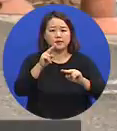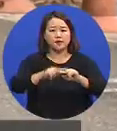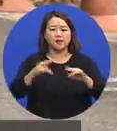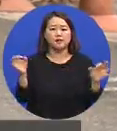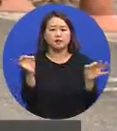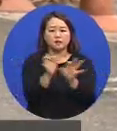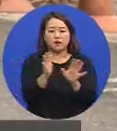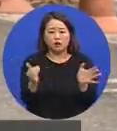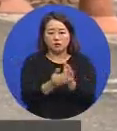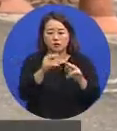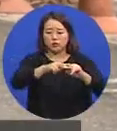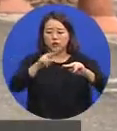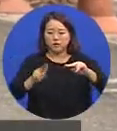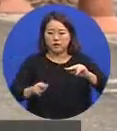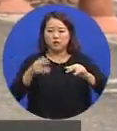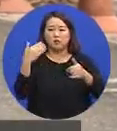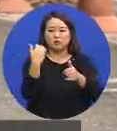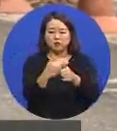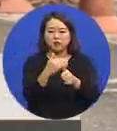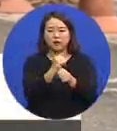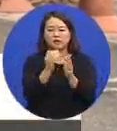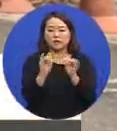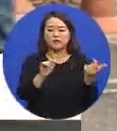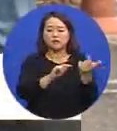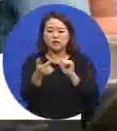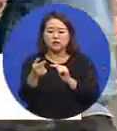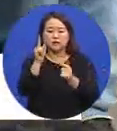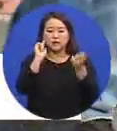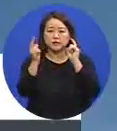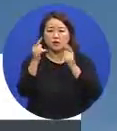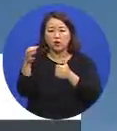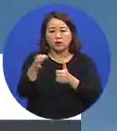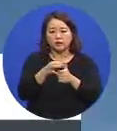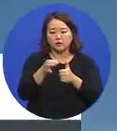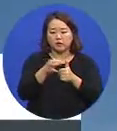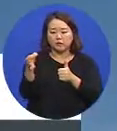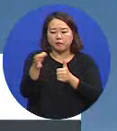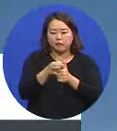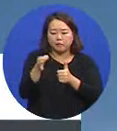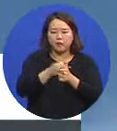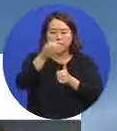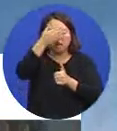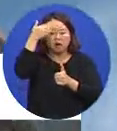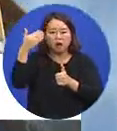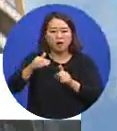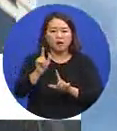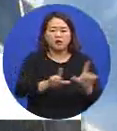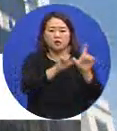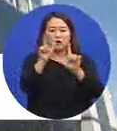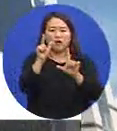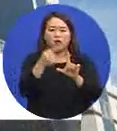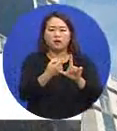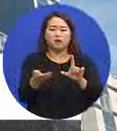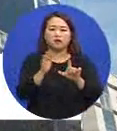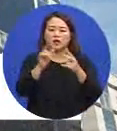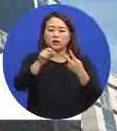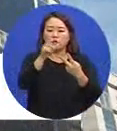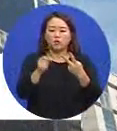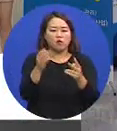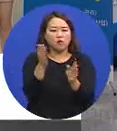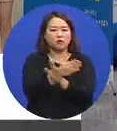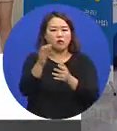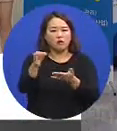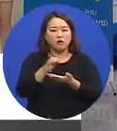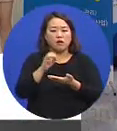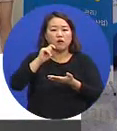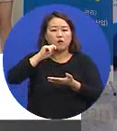퇴직 근로자들은 정부에서 지급하는 실업급여로 근근히 버텨왔지만 다음 달부터는 받기 어렵게 됐습니다.